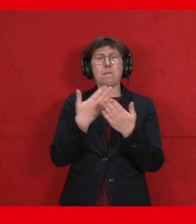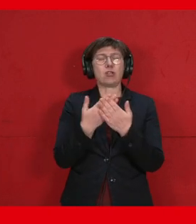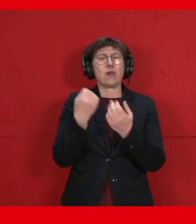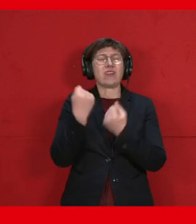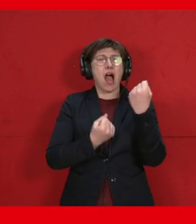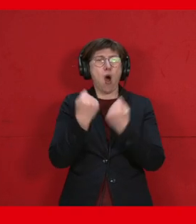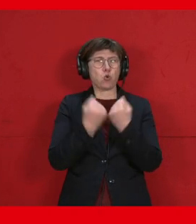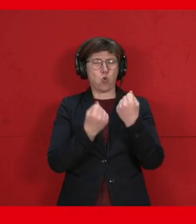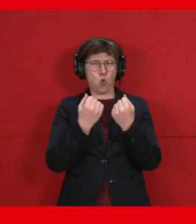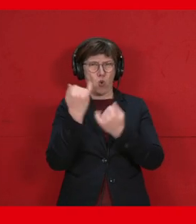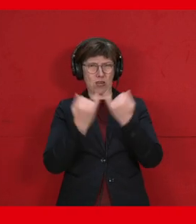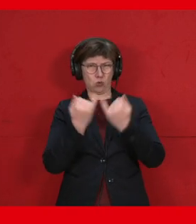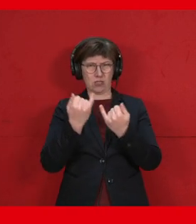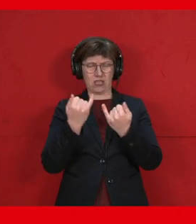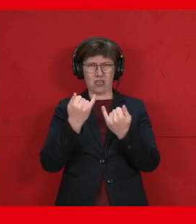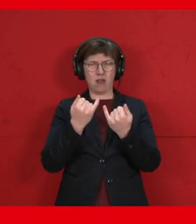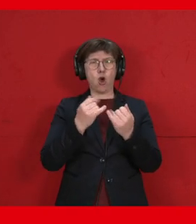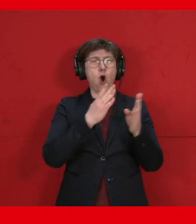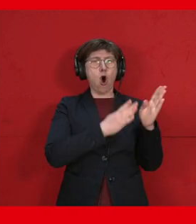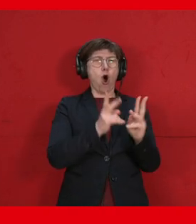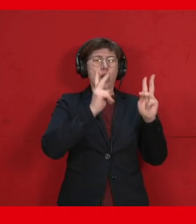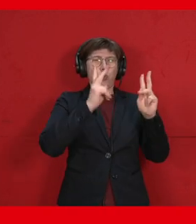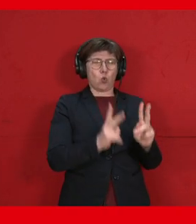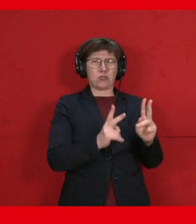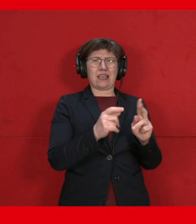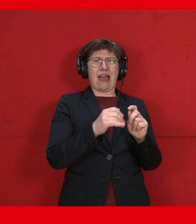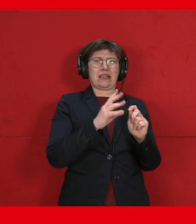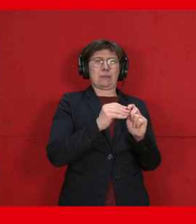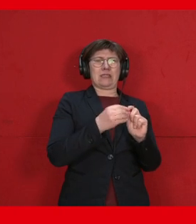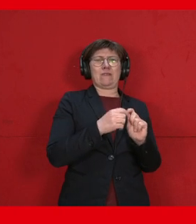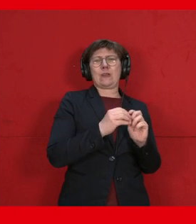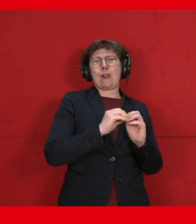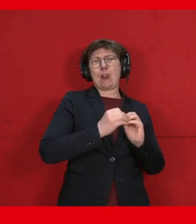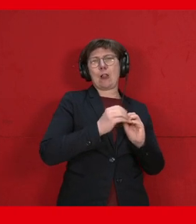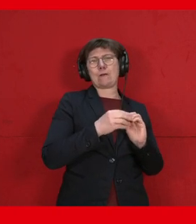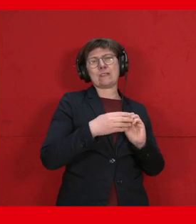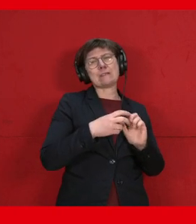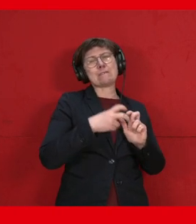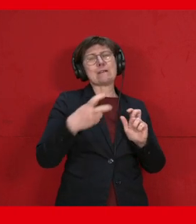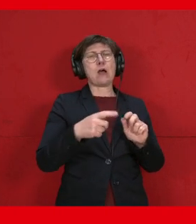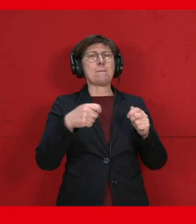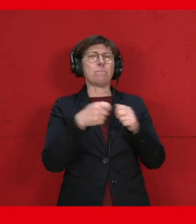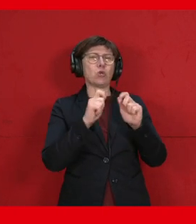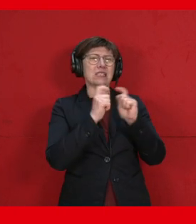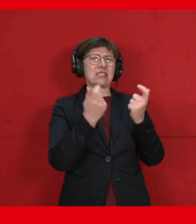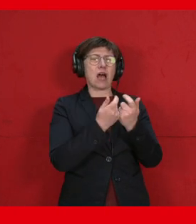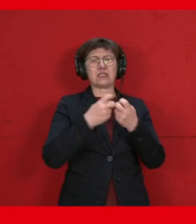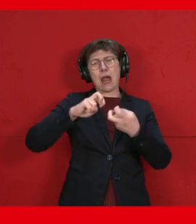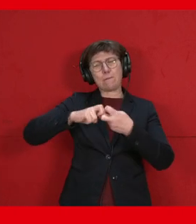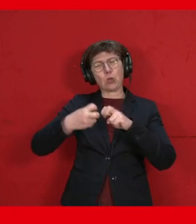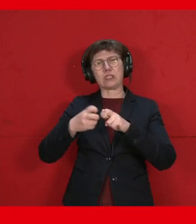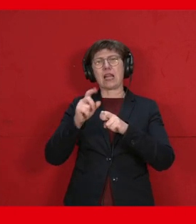die Automobilpolitik, wo das Ordnungsrecht ja gerne auch mal ein bisschen gedehnt wurde, auch oft von der Bundeskanzlerin in